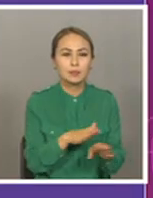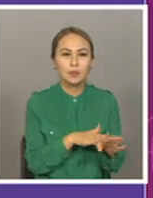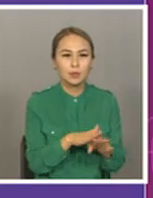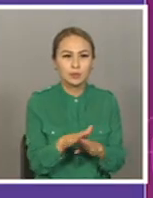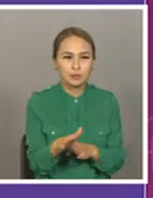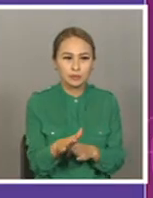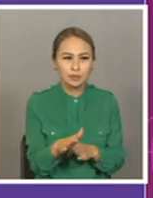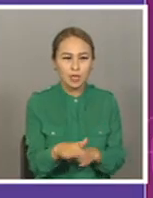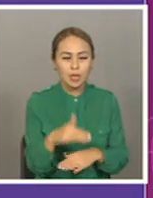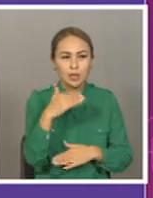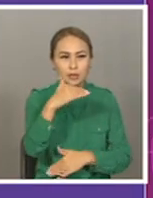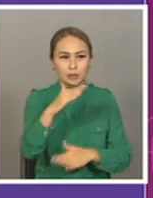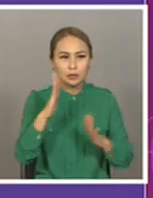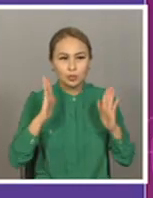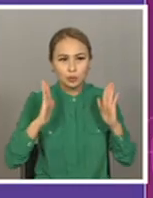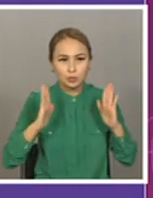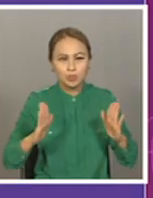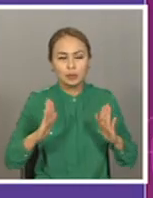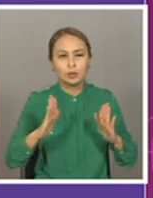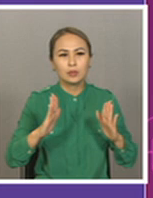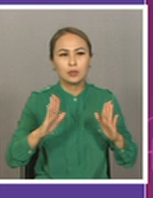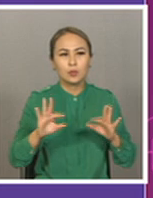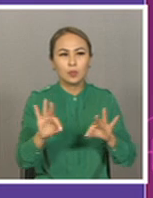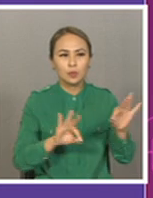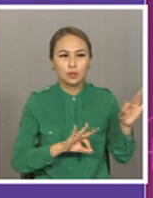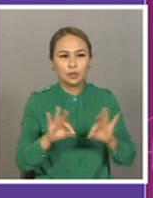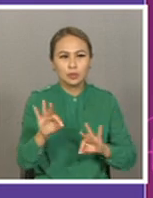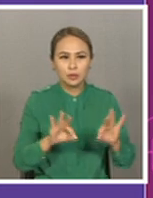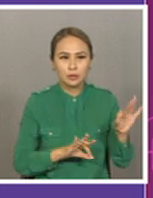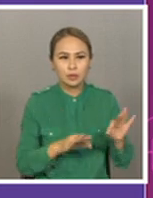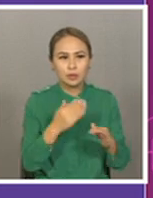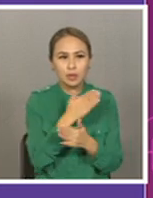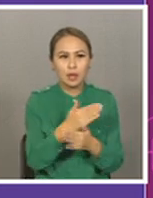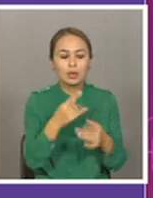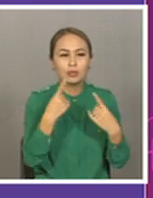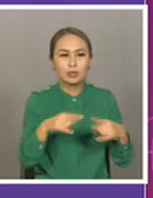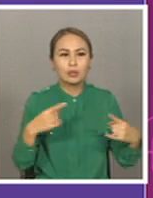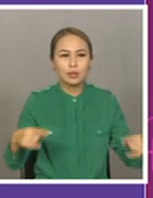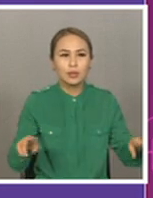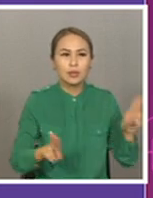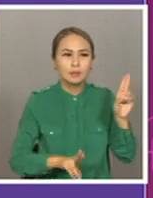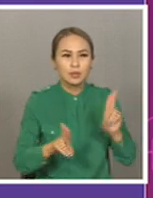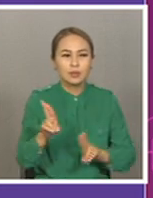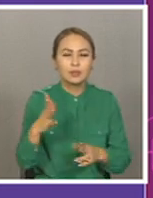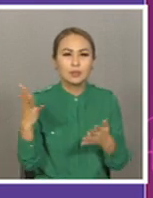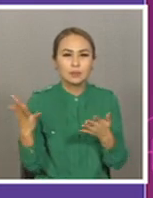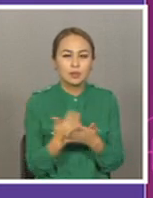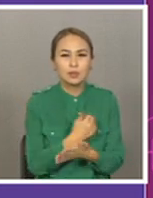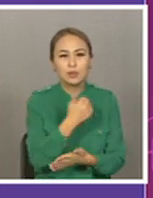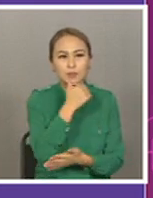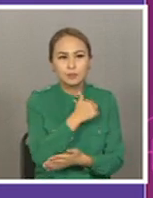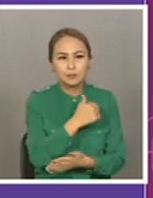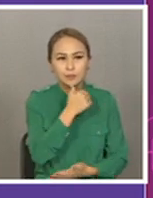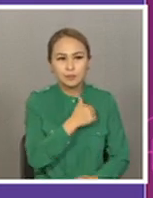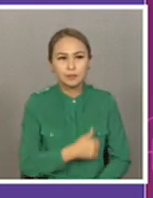орындайық. Тік төрт бұрыштың қабырғаларын өлшеңдер. Олардың ауданын әртүрлі тәсілмен